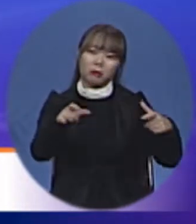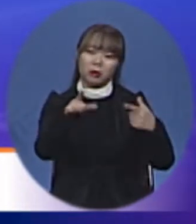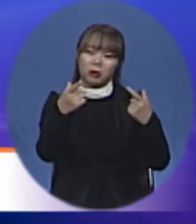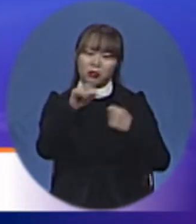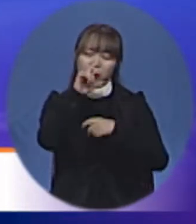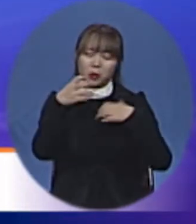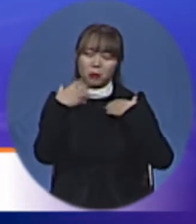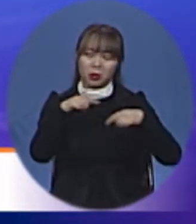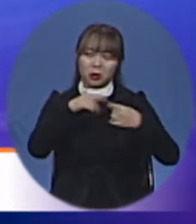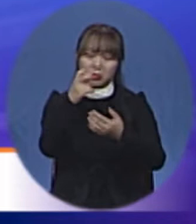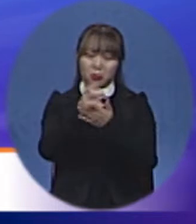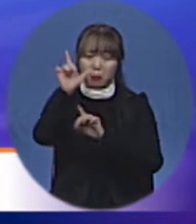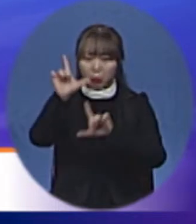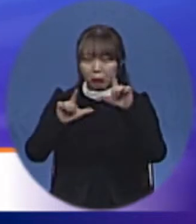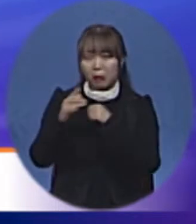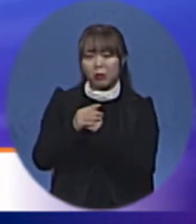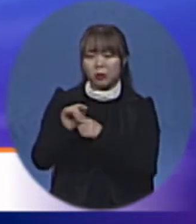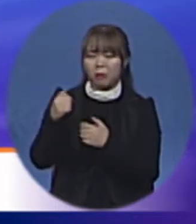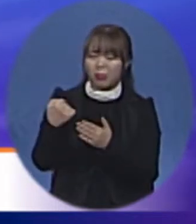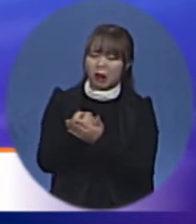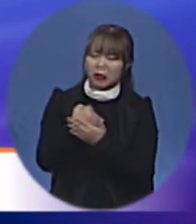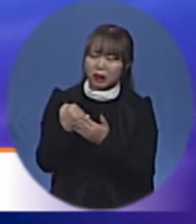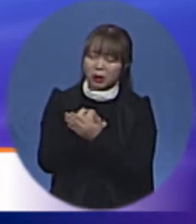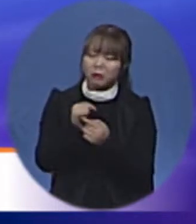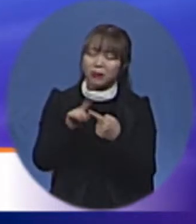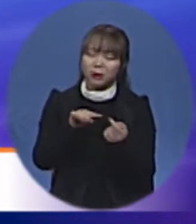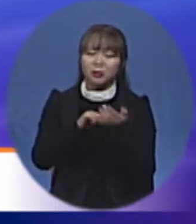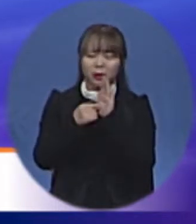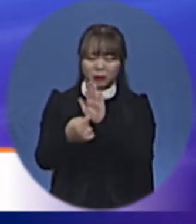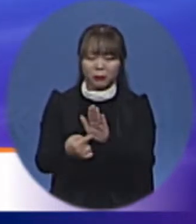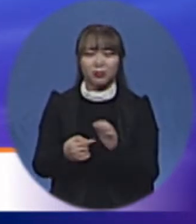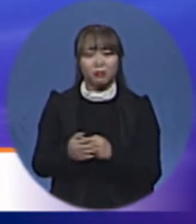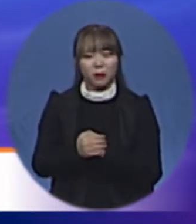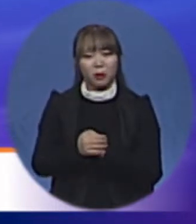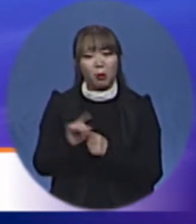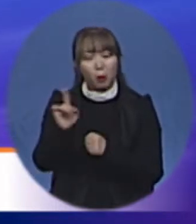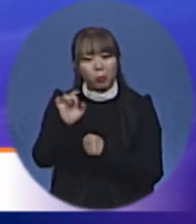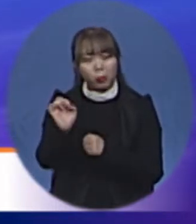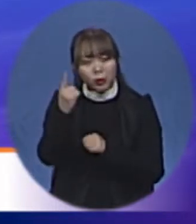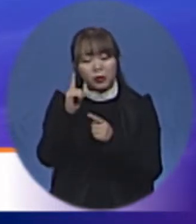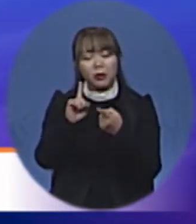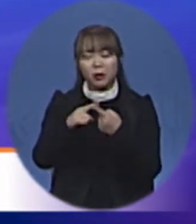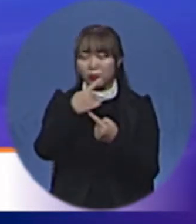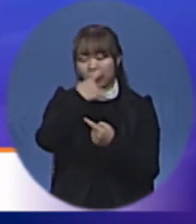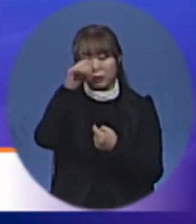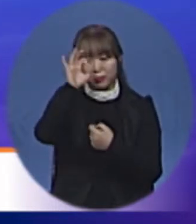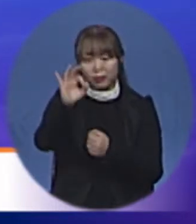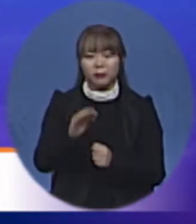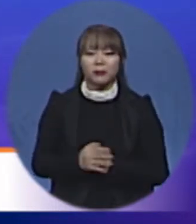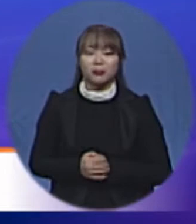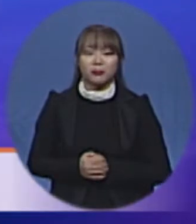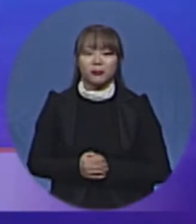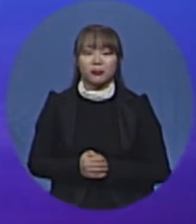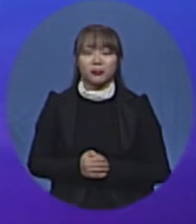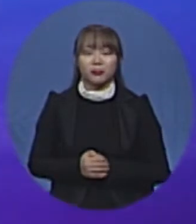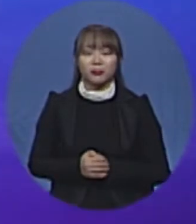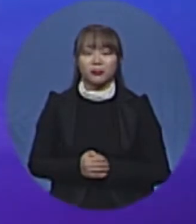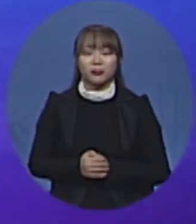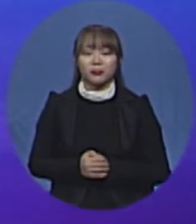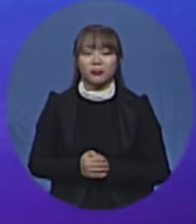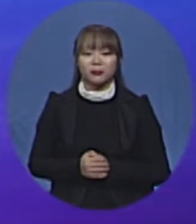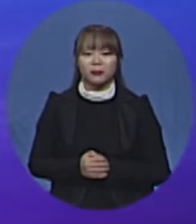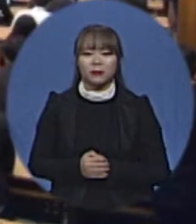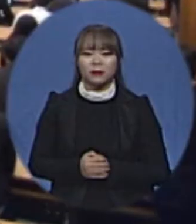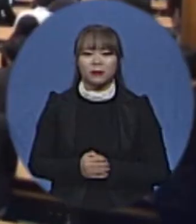이러한 정부의 정책적 모습에 다소 안타까움을 표했는데요. 어떤 이유인지 하세인 기자가 전합니다.